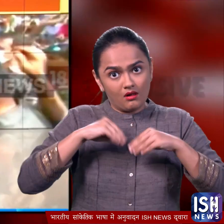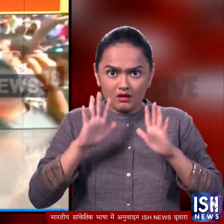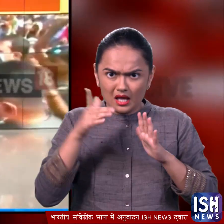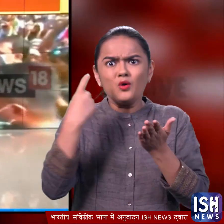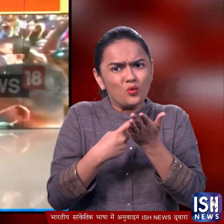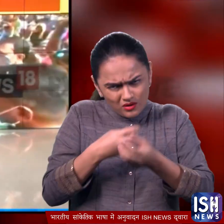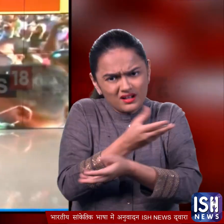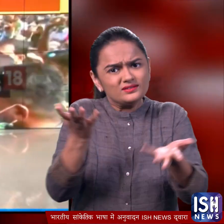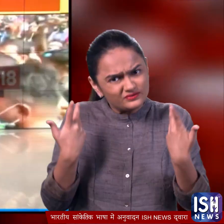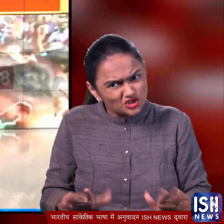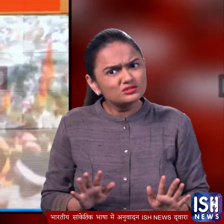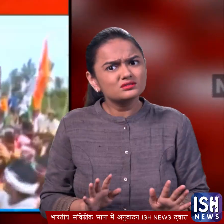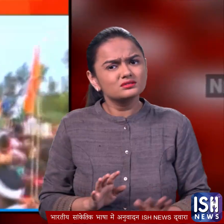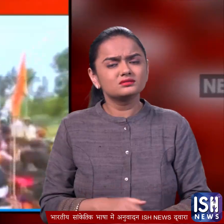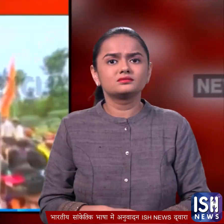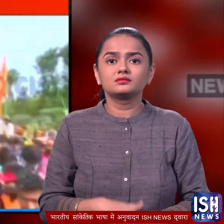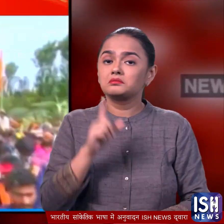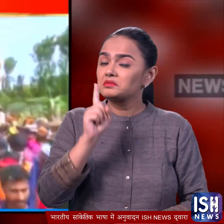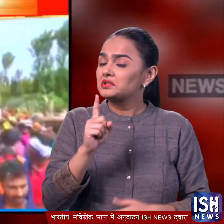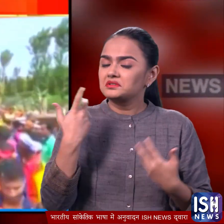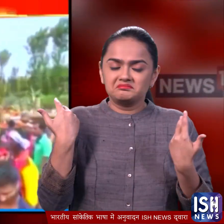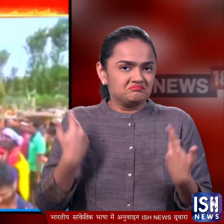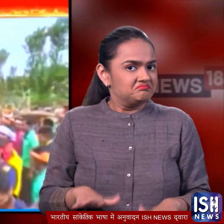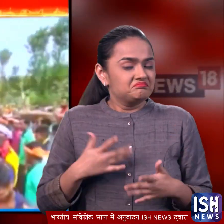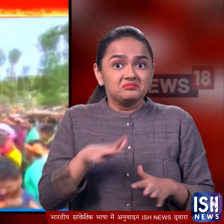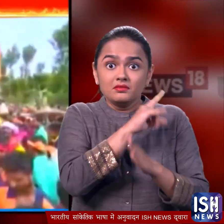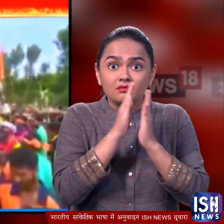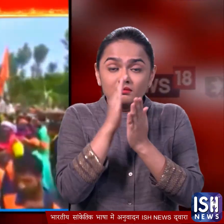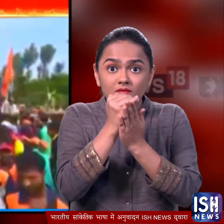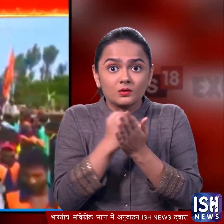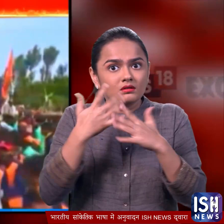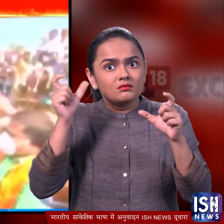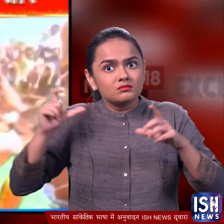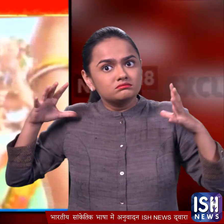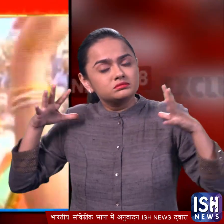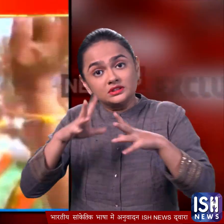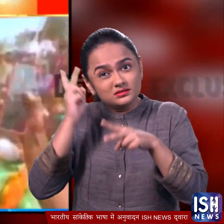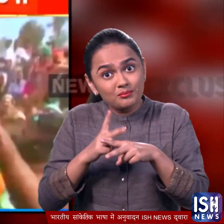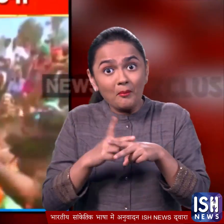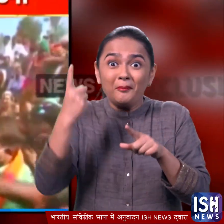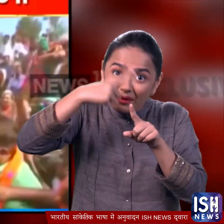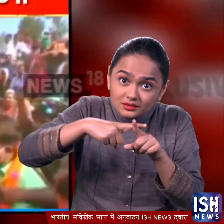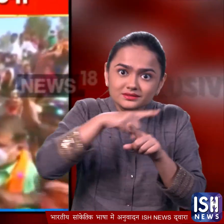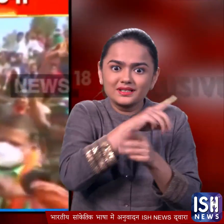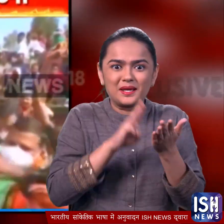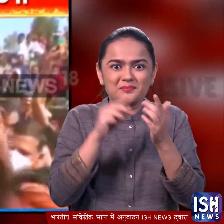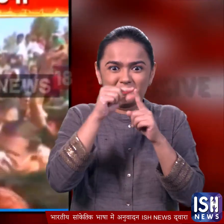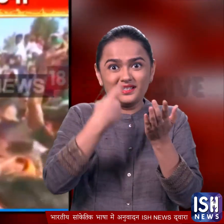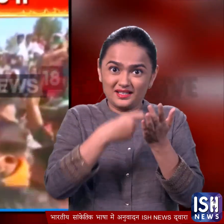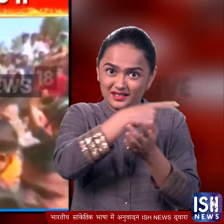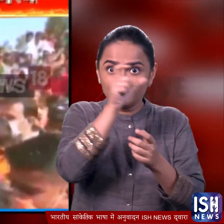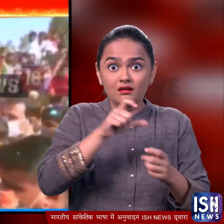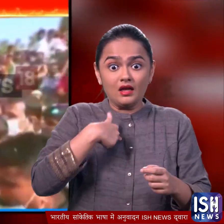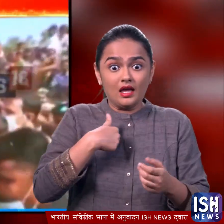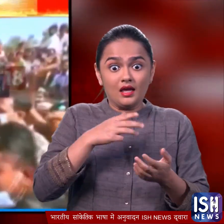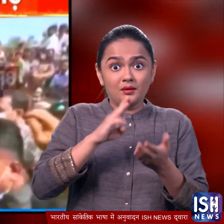तरह पाबंदियां लागू हैं, लेकिन इसके बावजूद धार्मिक कार्यक्रम में लोगों की भीड़ तो उमड़ी ही। बीजेपी विधायक एमपी रेणुकाचार्य